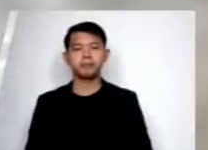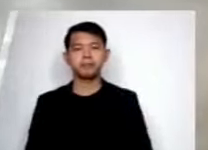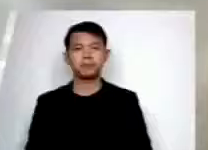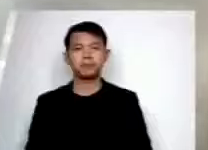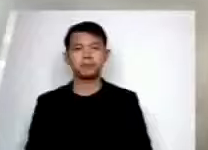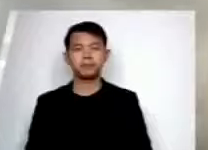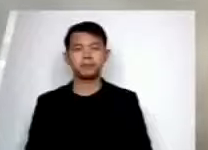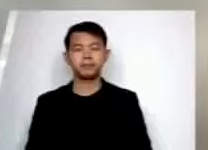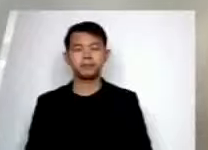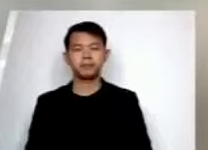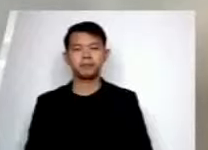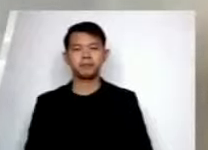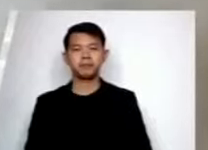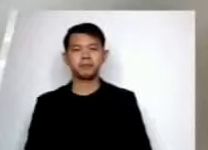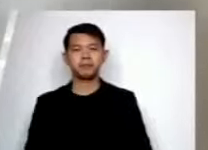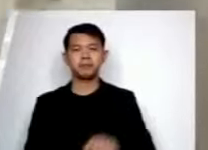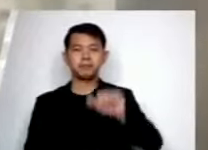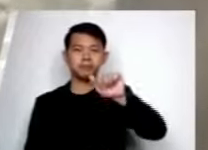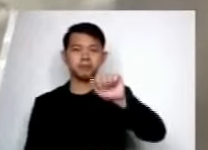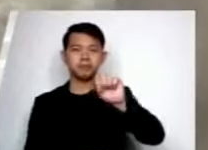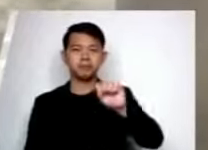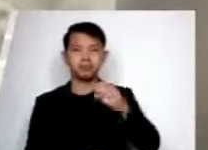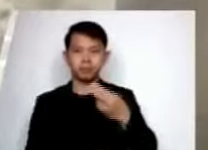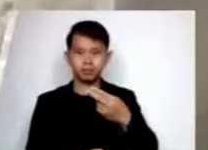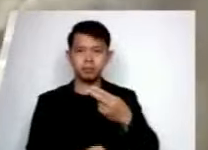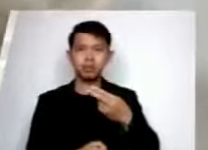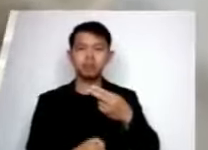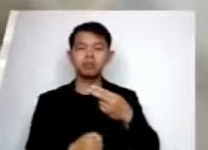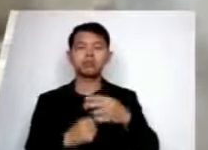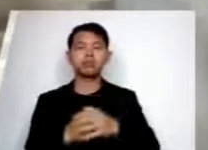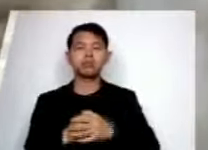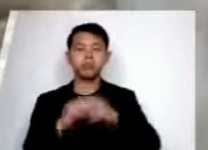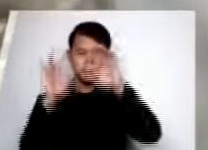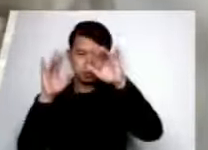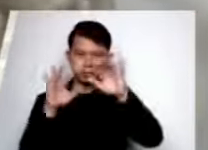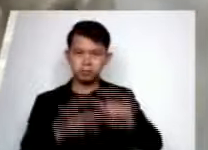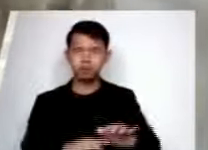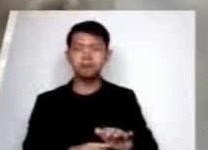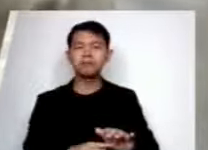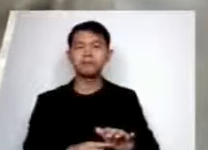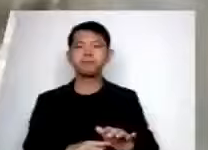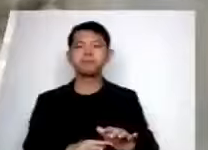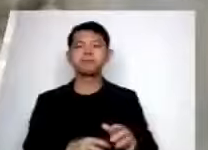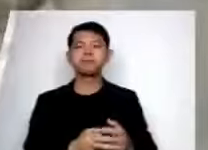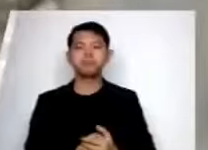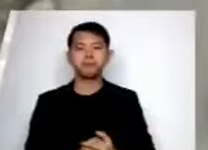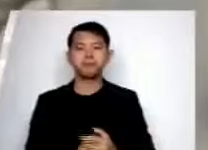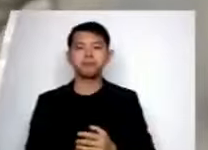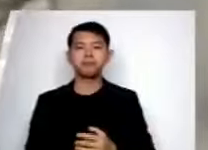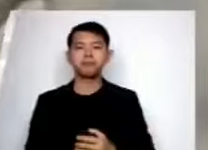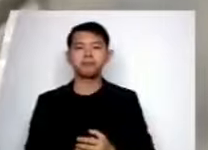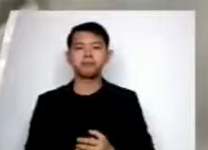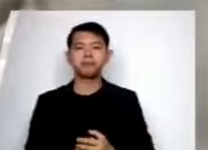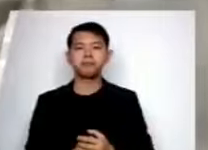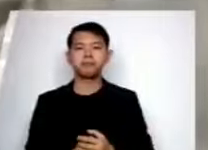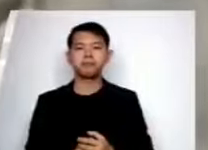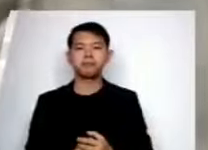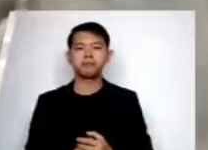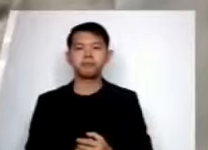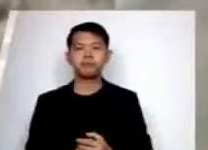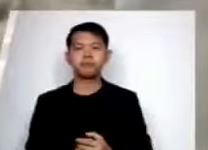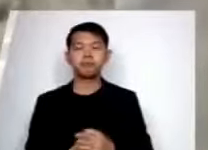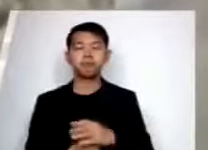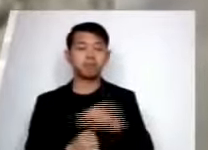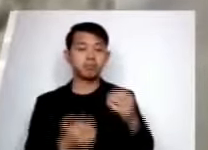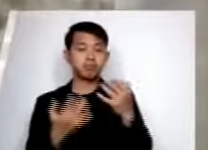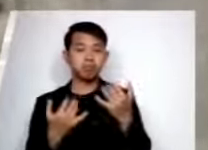sa June 3, syempre nagsettle na siya, no, sa flanks ng ating nga volcano. But then, bastog ang ulan and